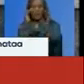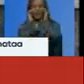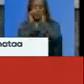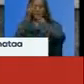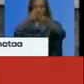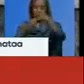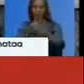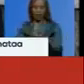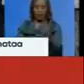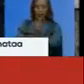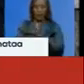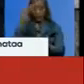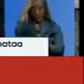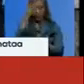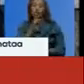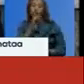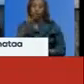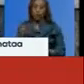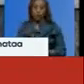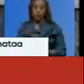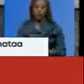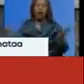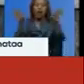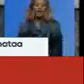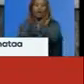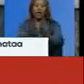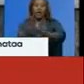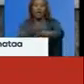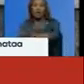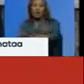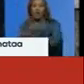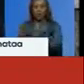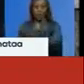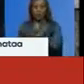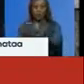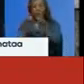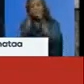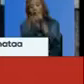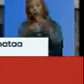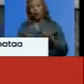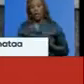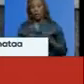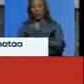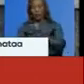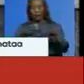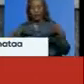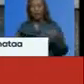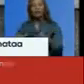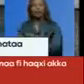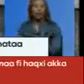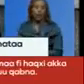እንዲሰፍን የህግ የበላይነት እውን እንዲሆን አስፈላጊ ማሻሻያ በማድረግ በዘርፉ ያለውን ክፍተት